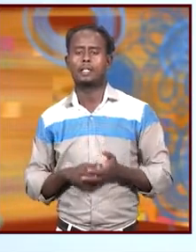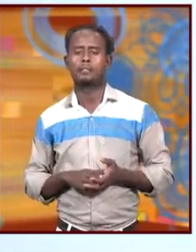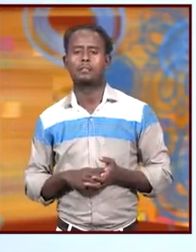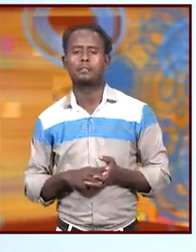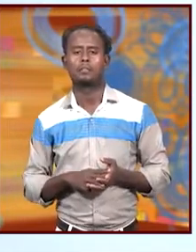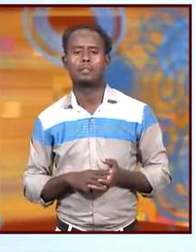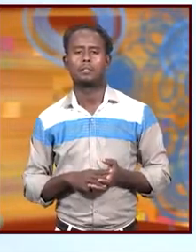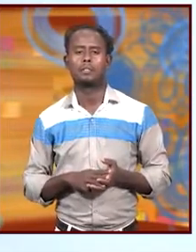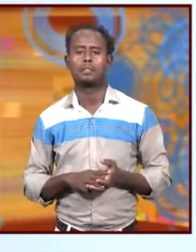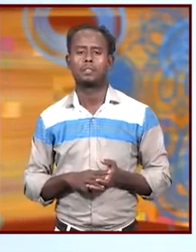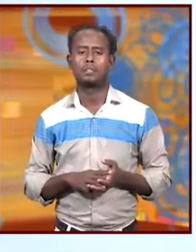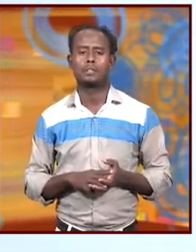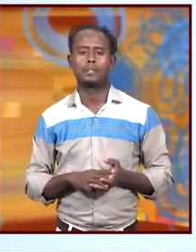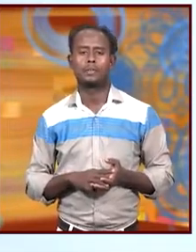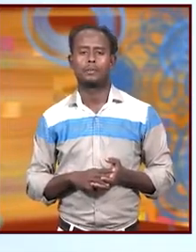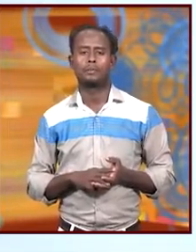12 சென்டிமீட்டர்.